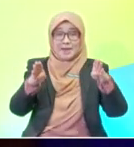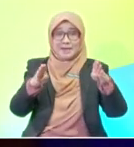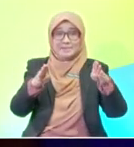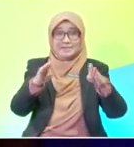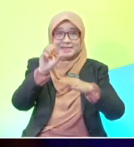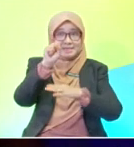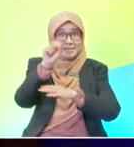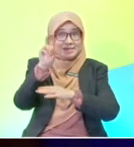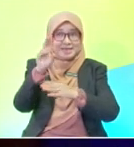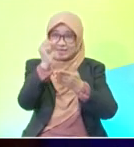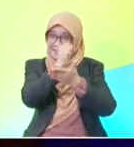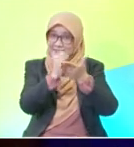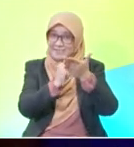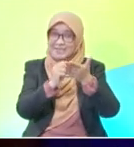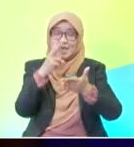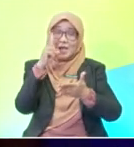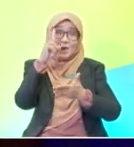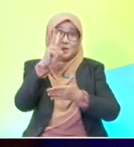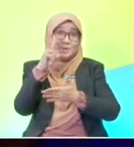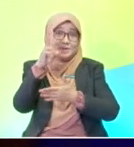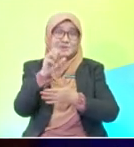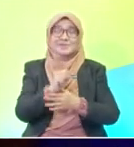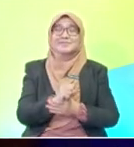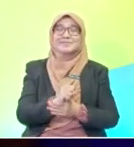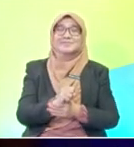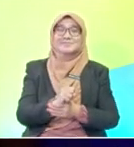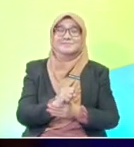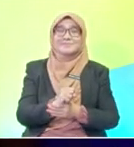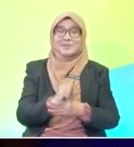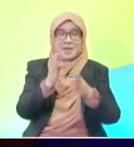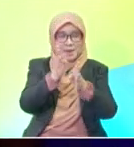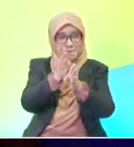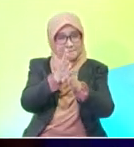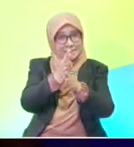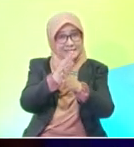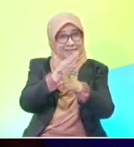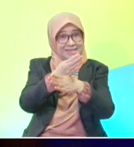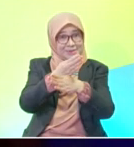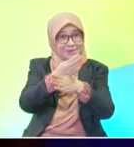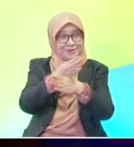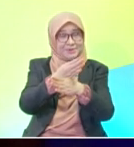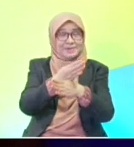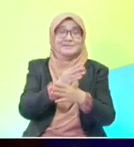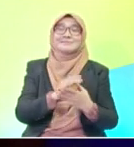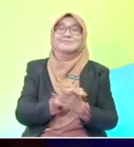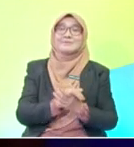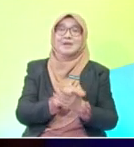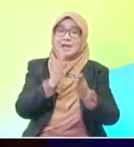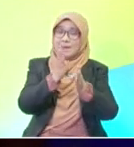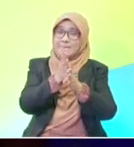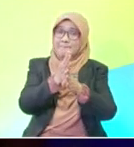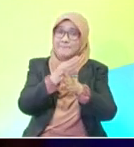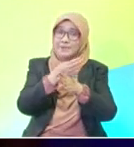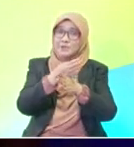Bahasa seni visual yang cikgu nak terangkan hari ini adalah bentuk. Rasa-rasa parang hilang tu bentuk